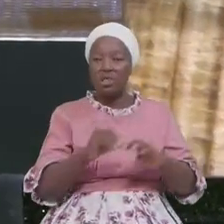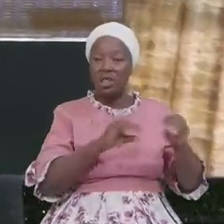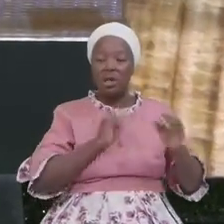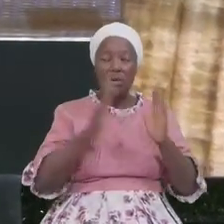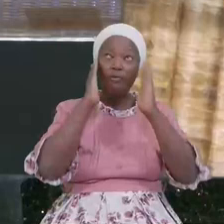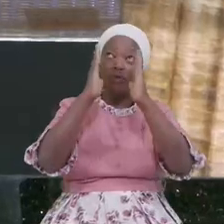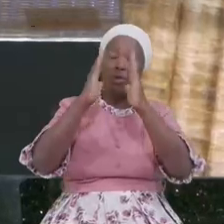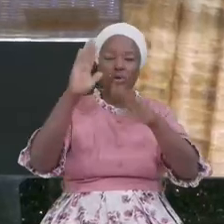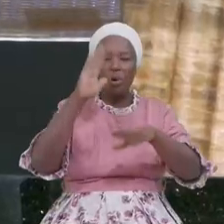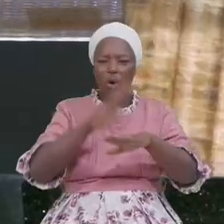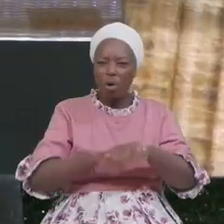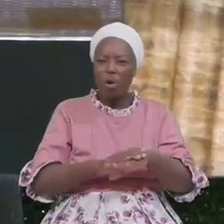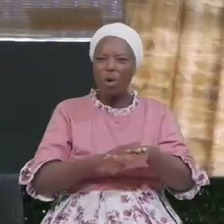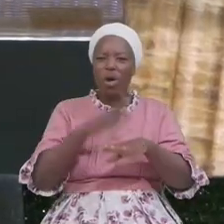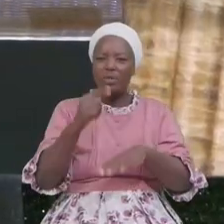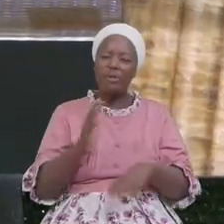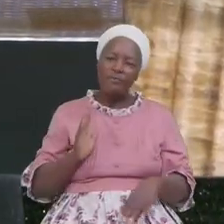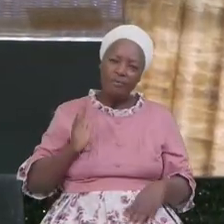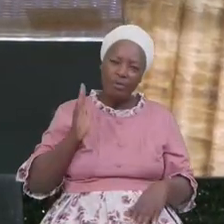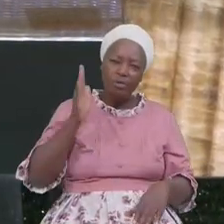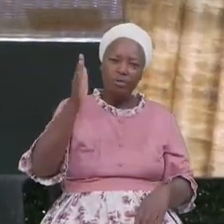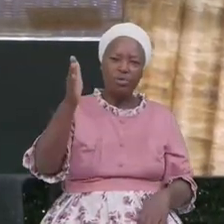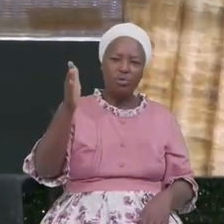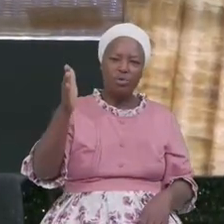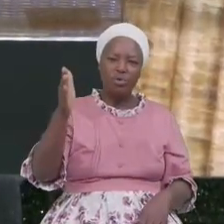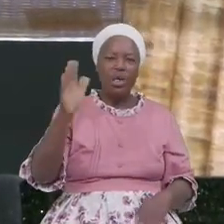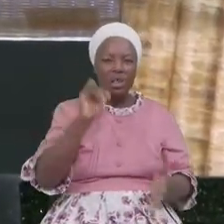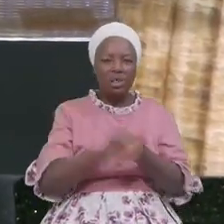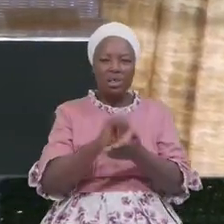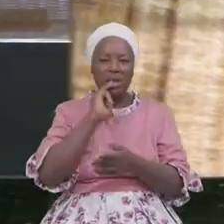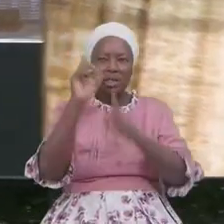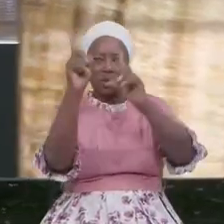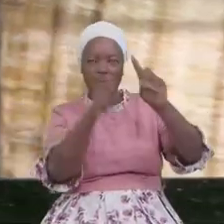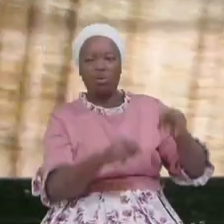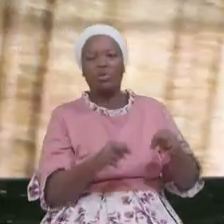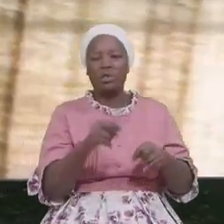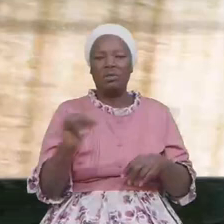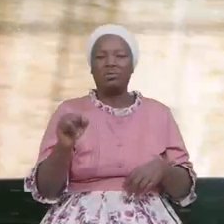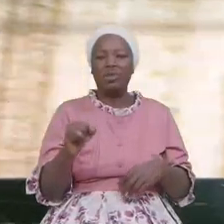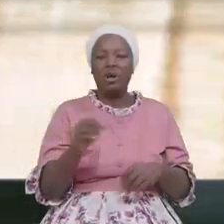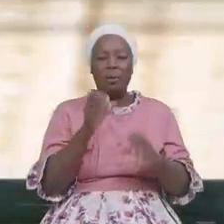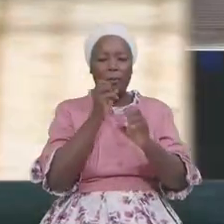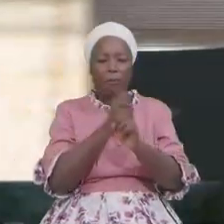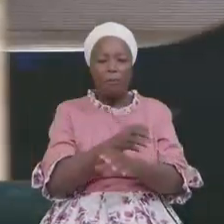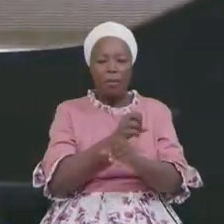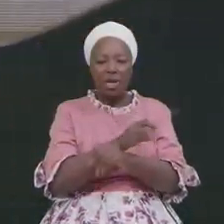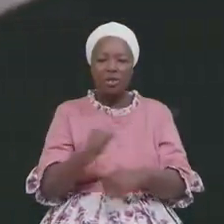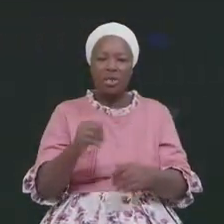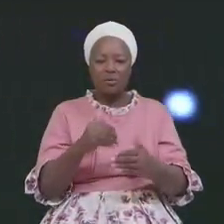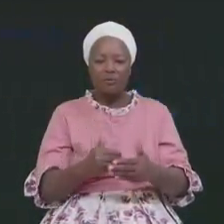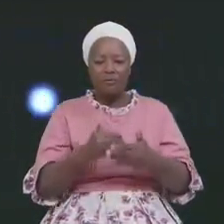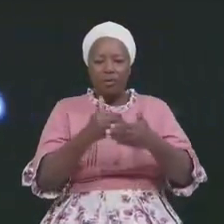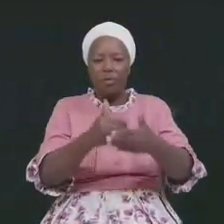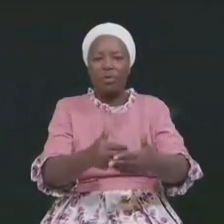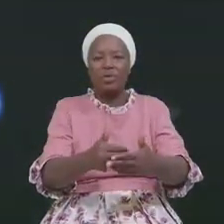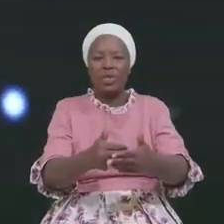concentration sur l'avenir qui nous attend, la marche en avant